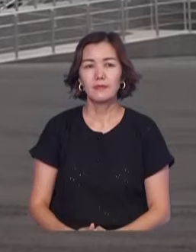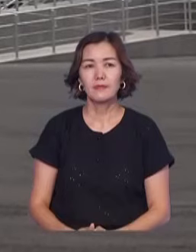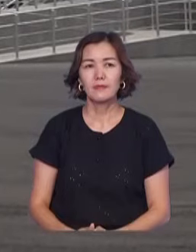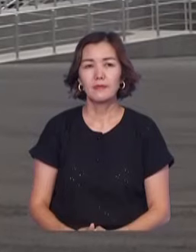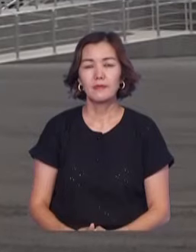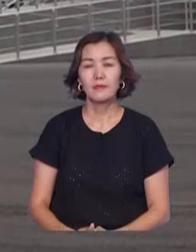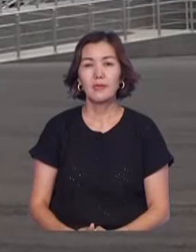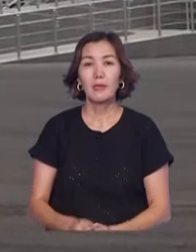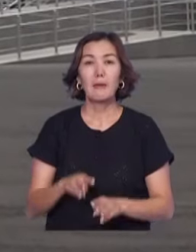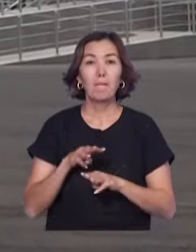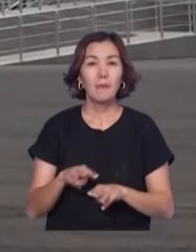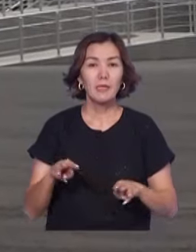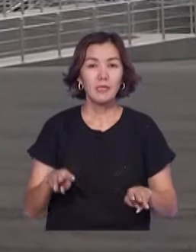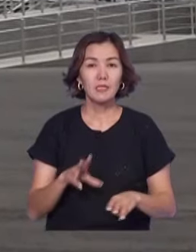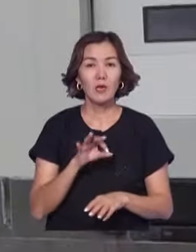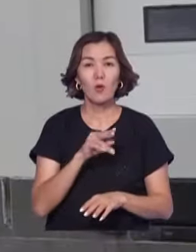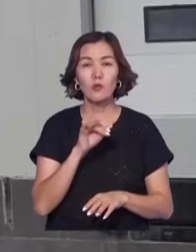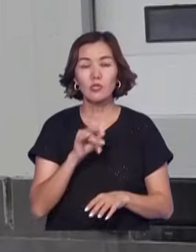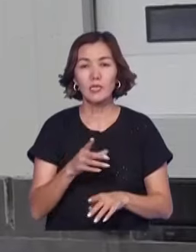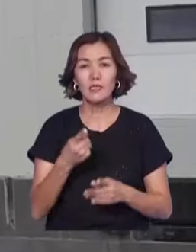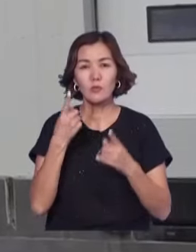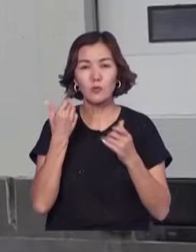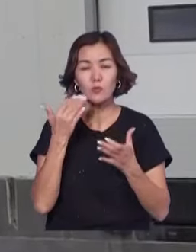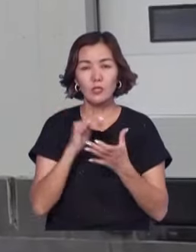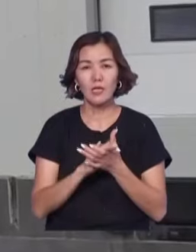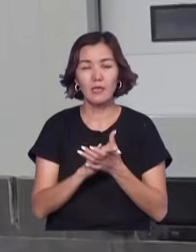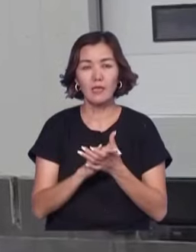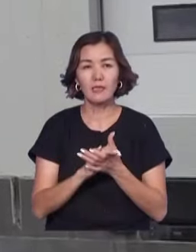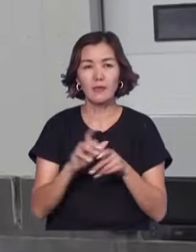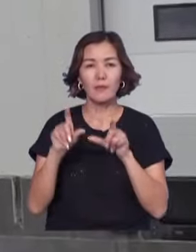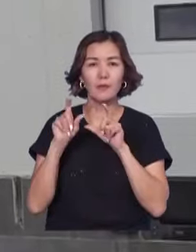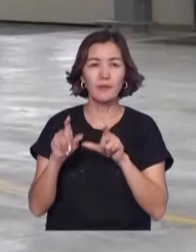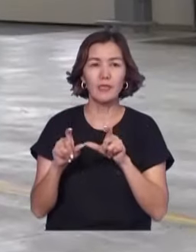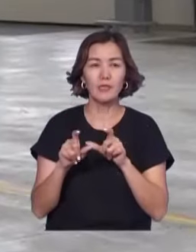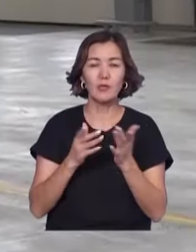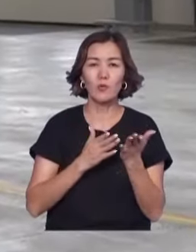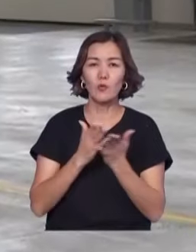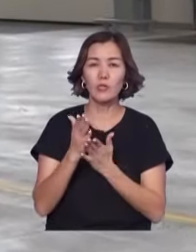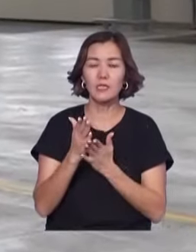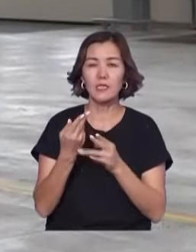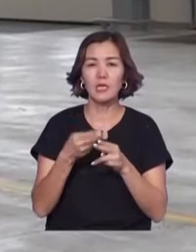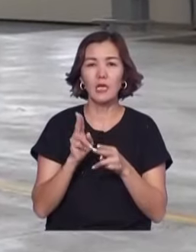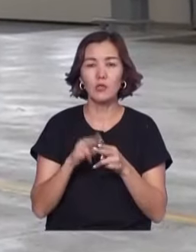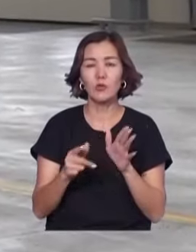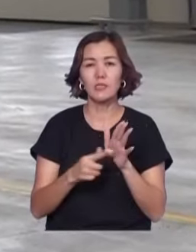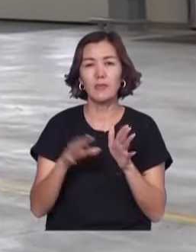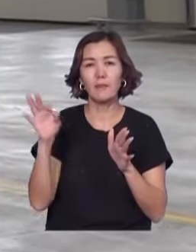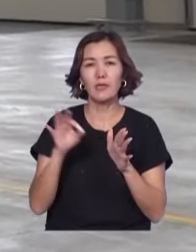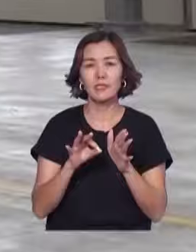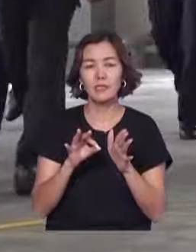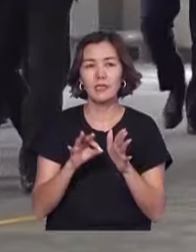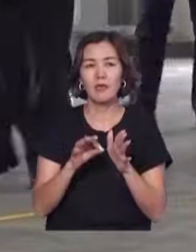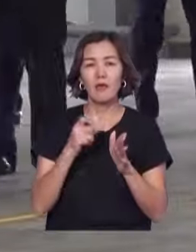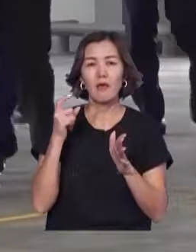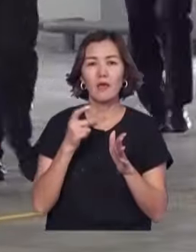Затем премьер-министр Олжас Бектенов узнал о развитии транспортно-логистической отрасли, которая занимает 7% в структуре